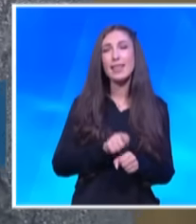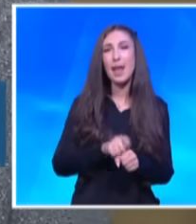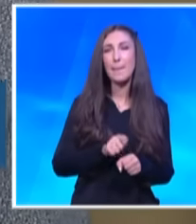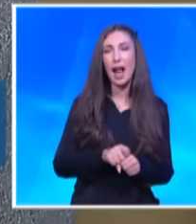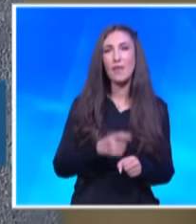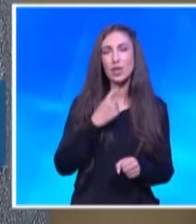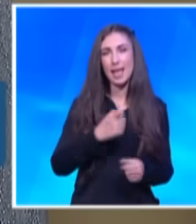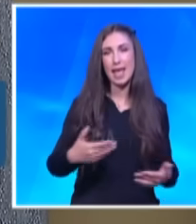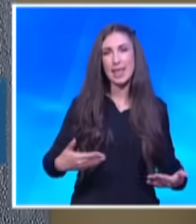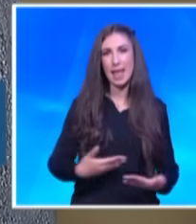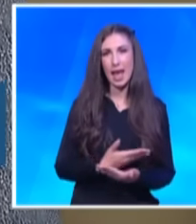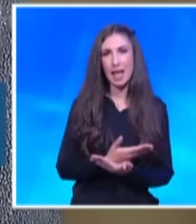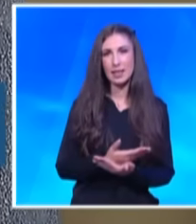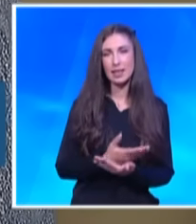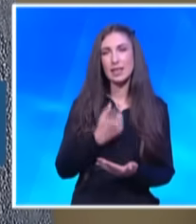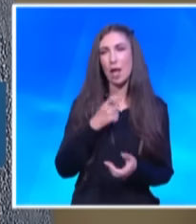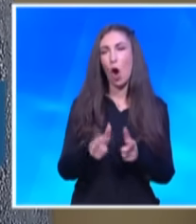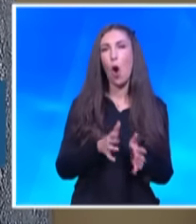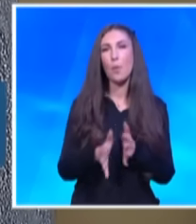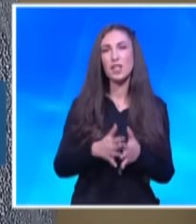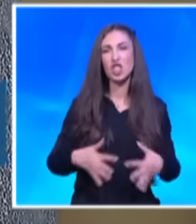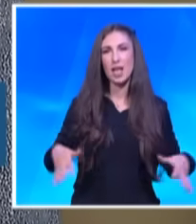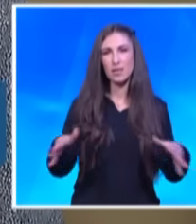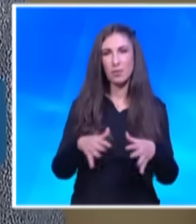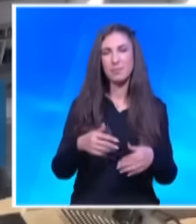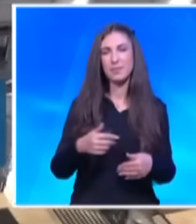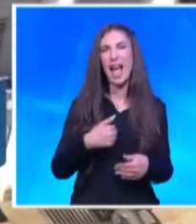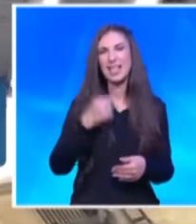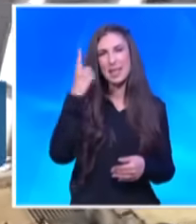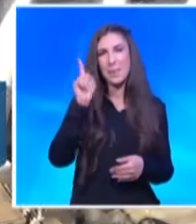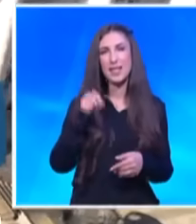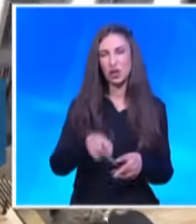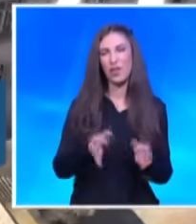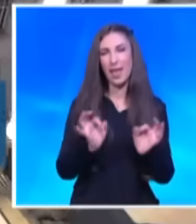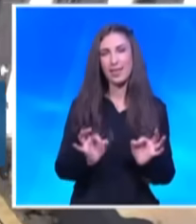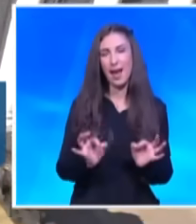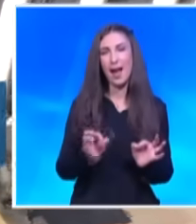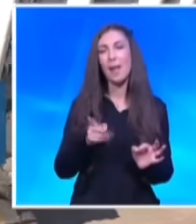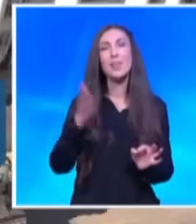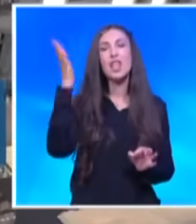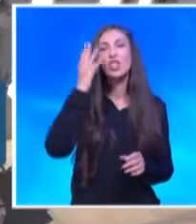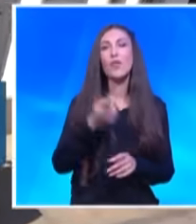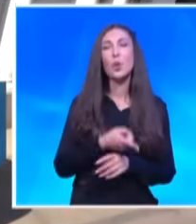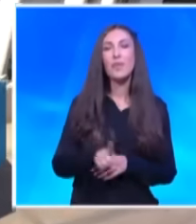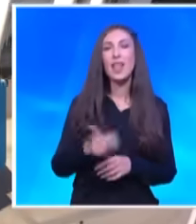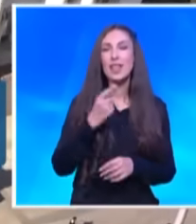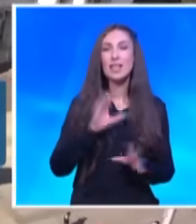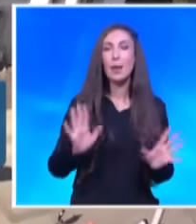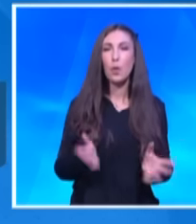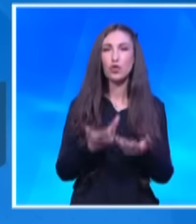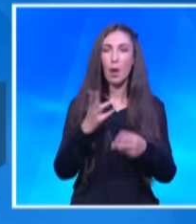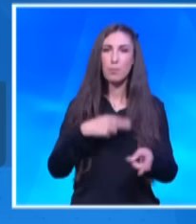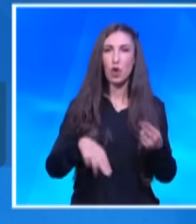в интерес, в някакъв обществен интерес. Аз не мисля, че това е така. Държавното обвинение обяви, че започва